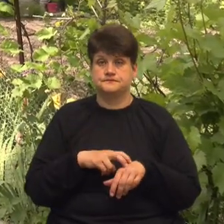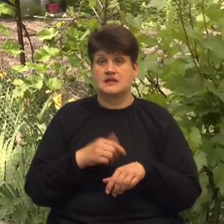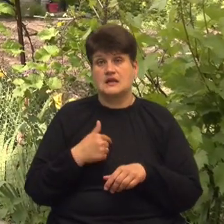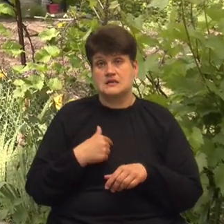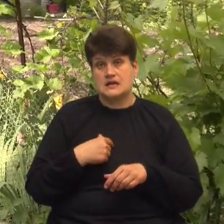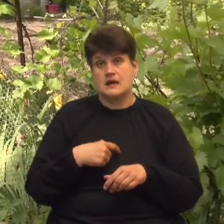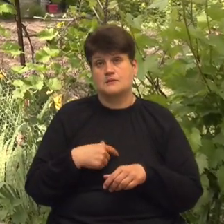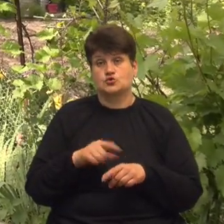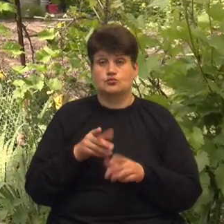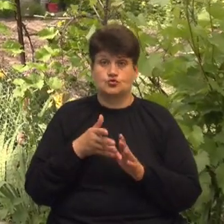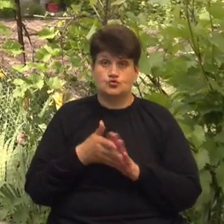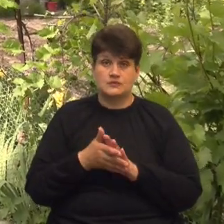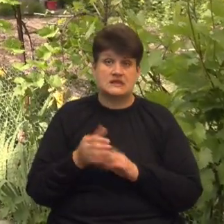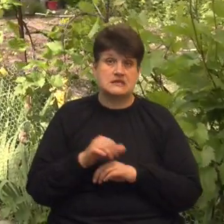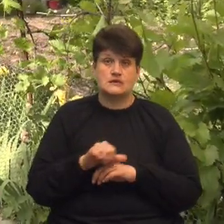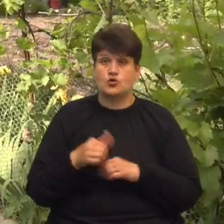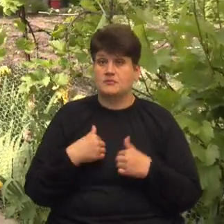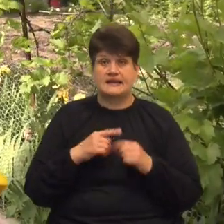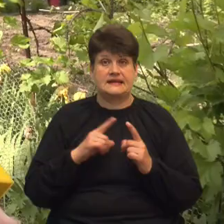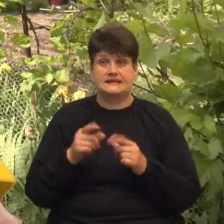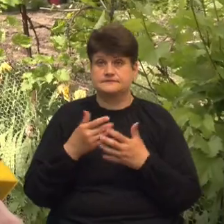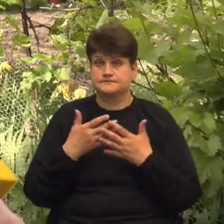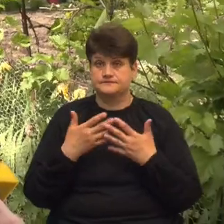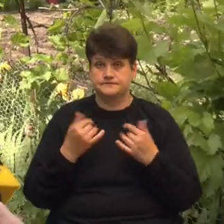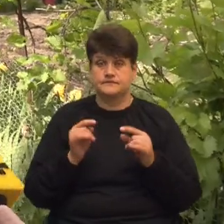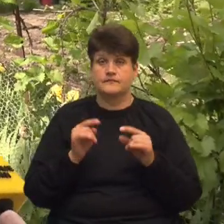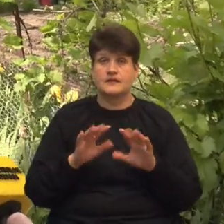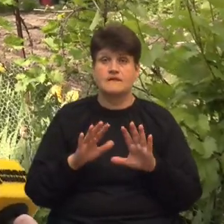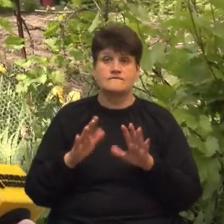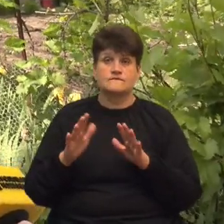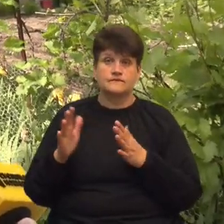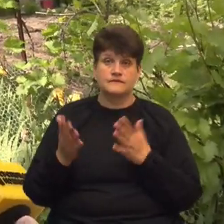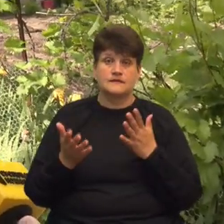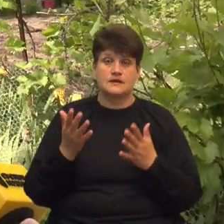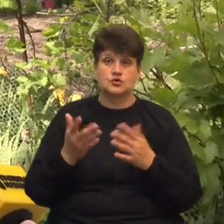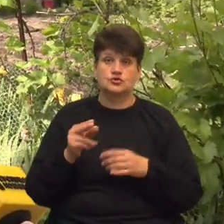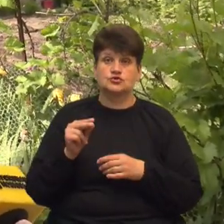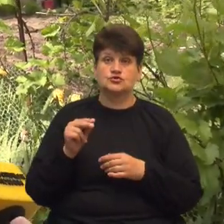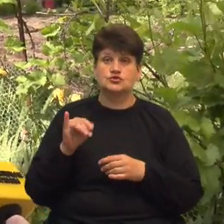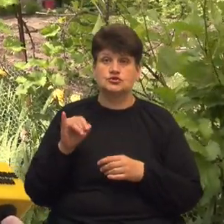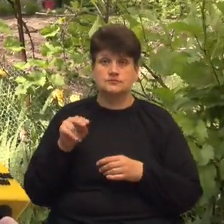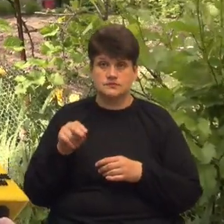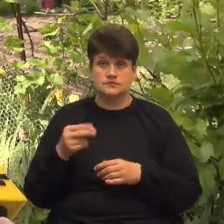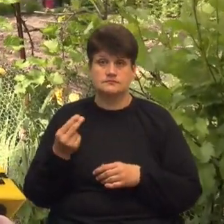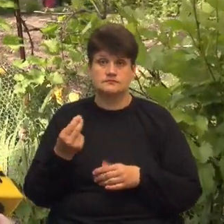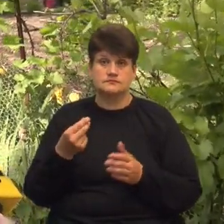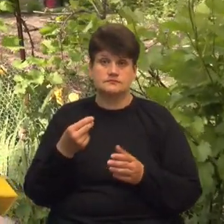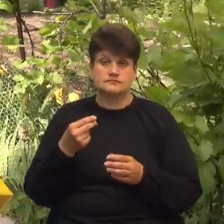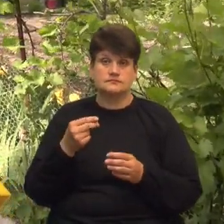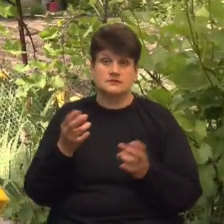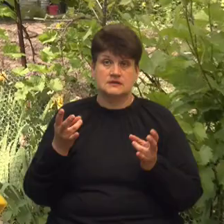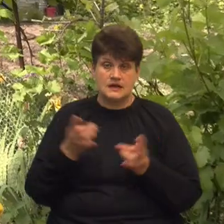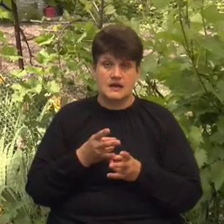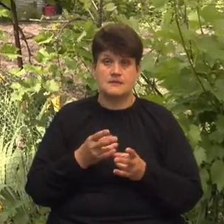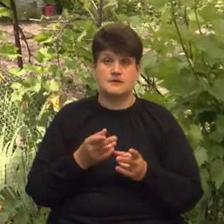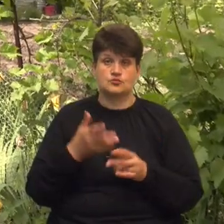можливо, за кордон ми не їздимо, але в таких випадках, якщо десь там чіпувати треба, звичайно. А так, щоб